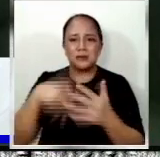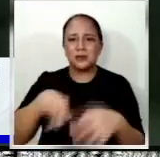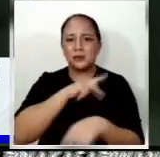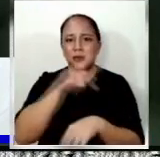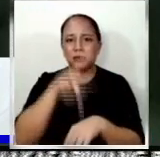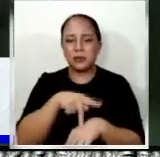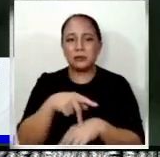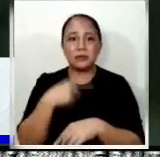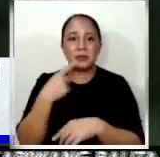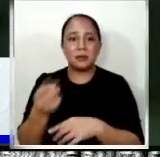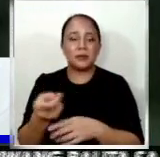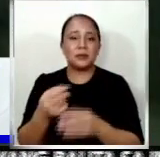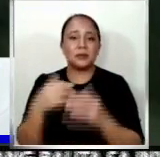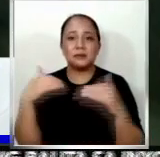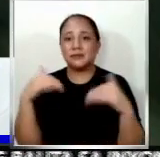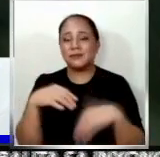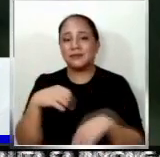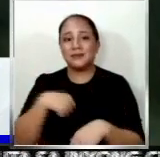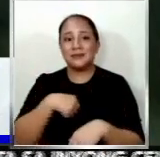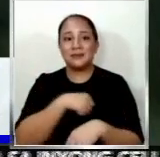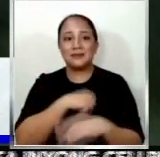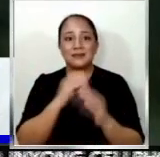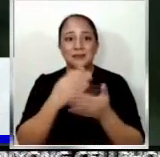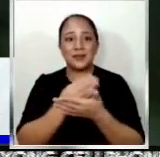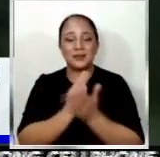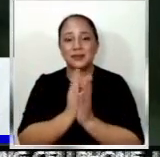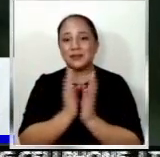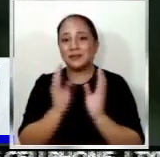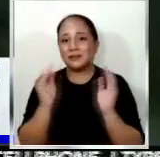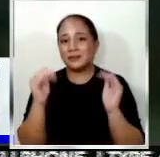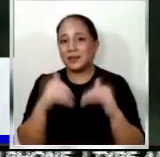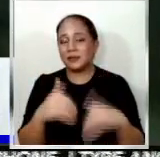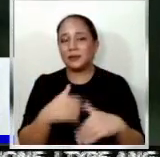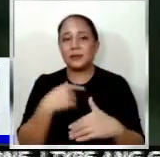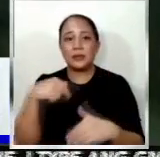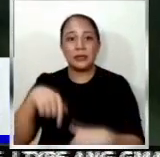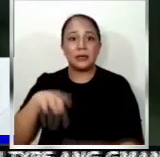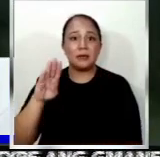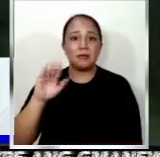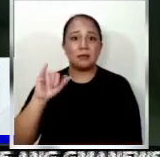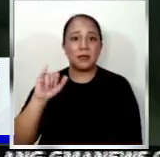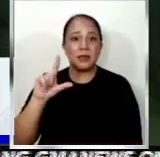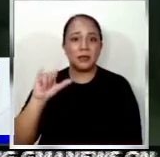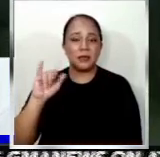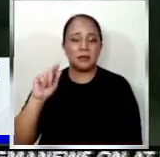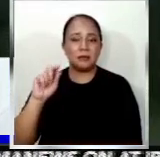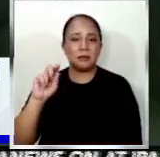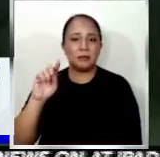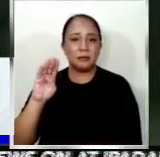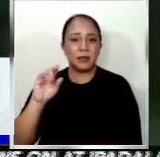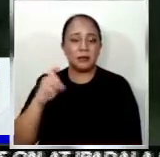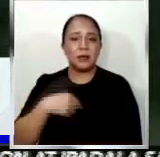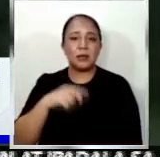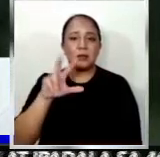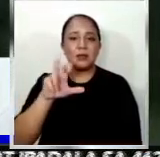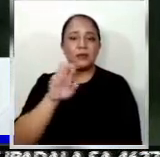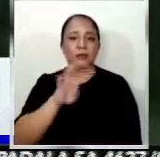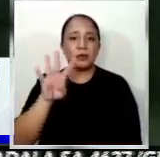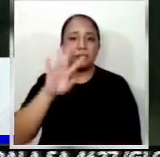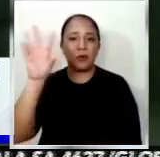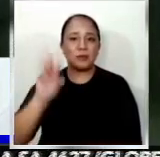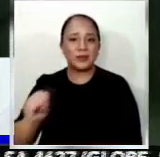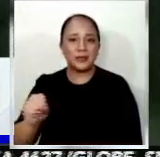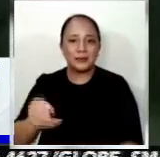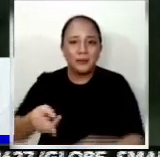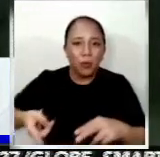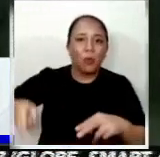pagdinig ng Senado nung nakaraang budget hearing. Dito halimbawa sa Bilibid ay umakyat na sa 344% ang itinaas ng